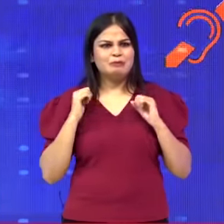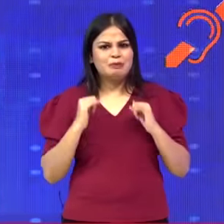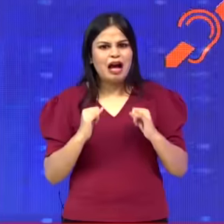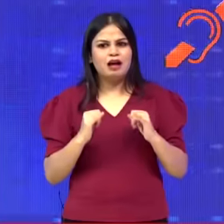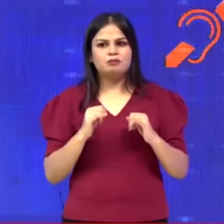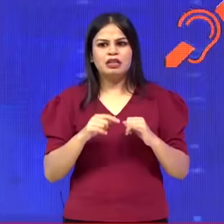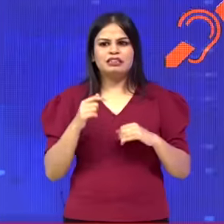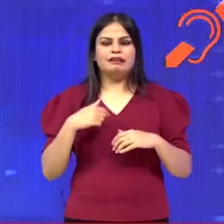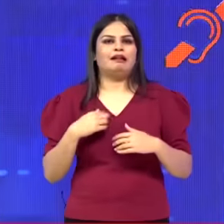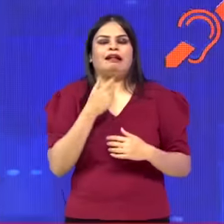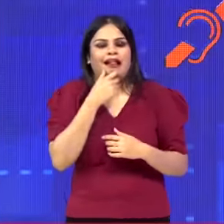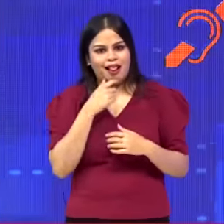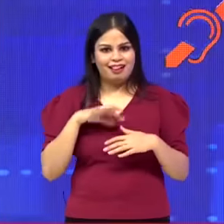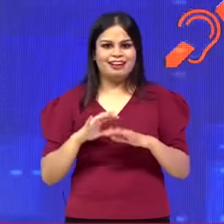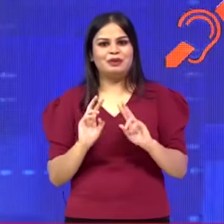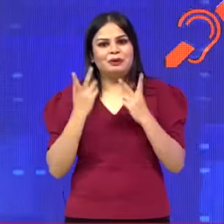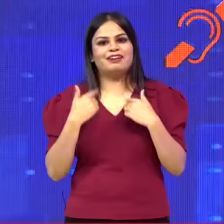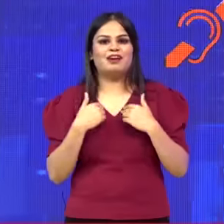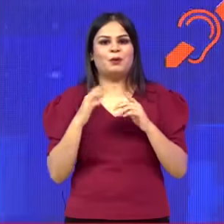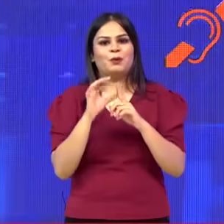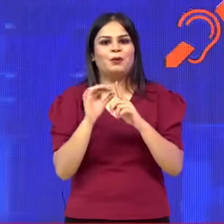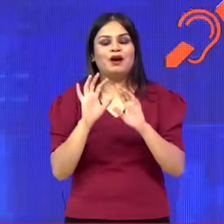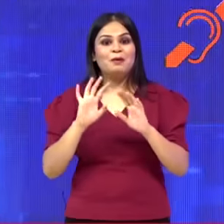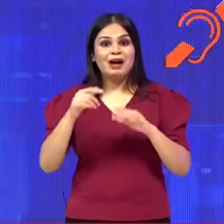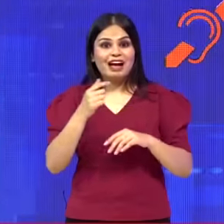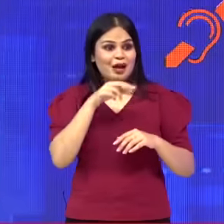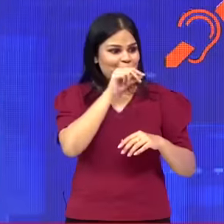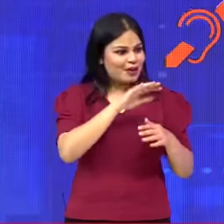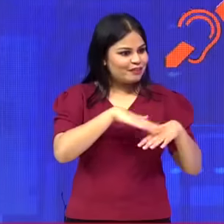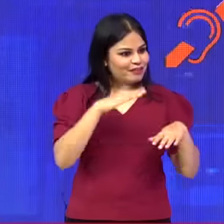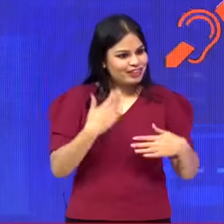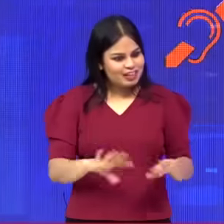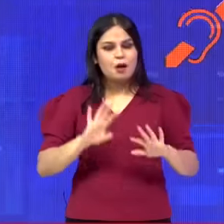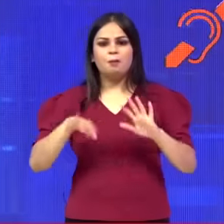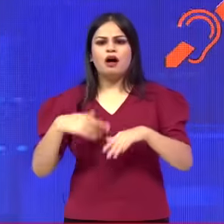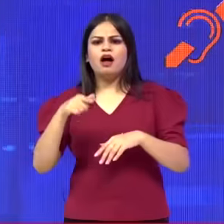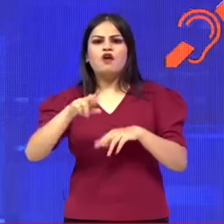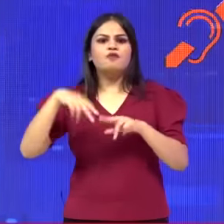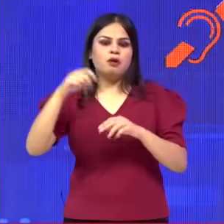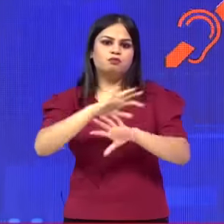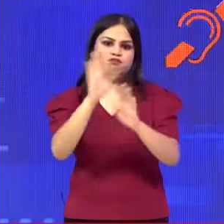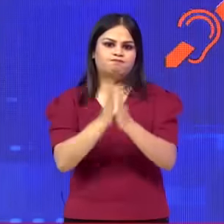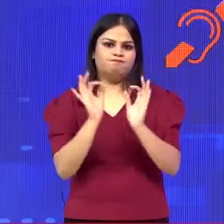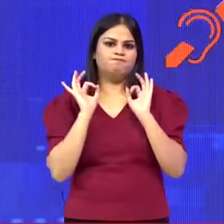हैड टू डू दैट, आई हैड टू डू ऑल दैट स्टफ आफ्टर दैट, बट दैट फिल्म वाज अ फैंटास्टिक फिल्म।